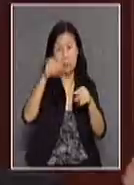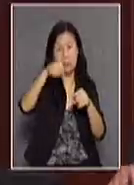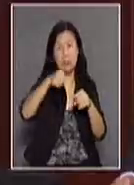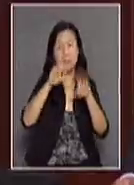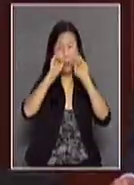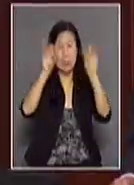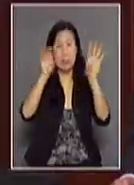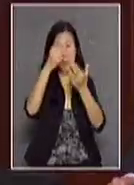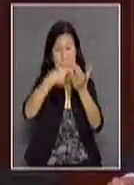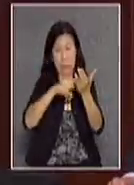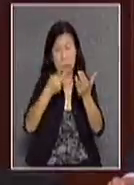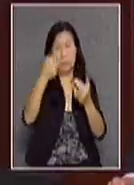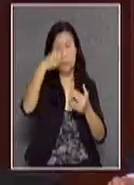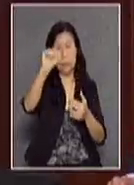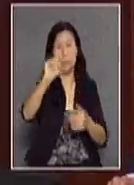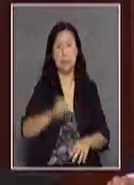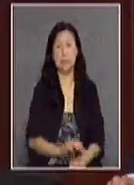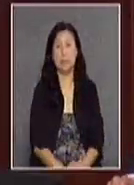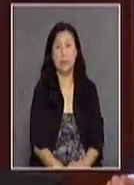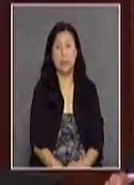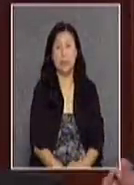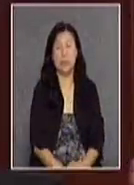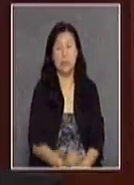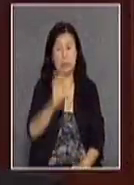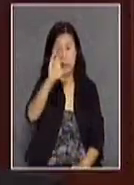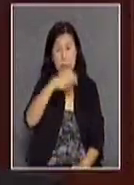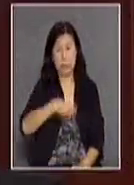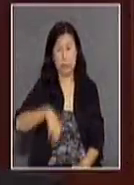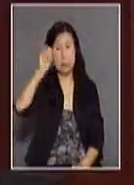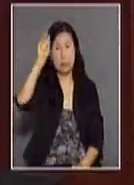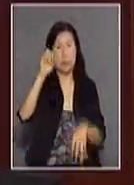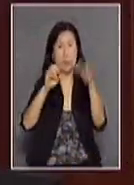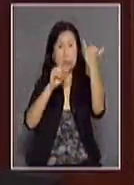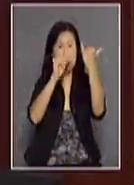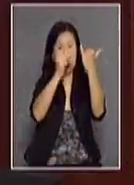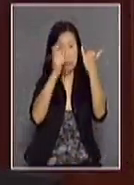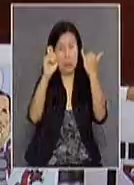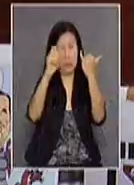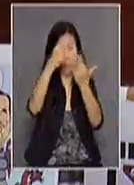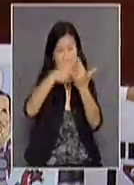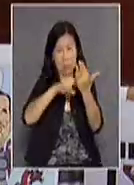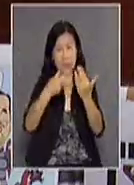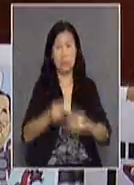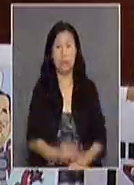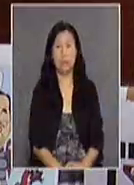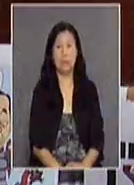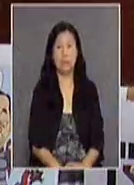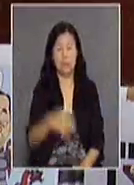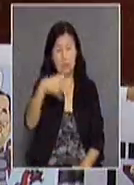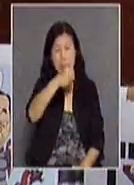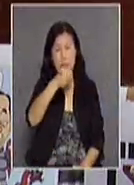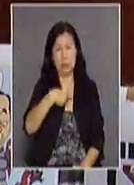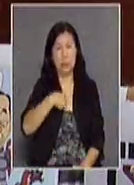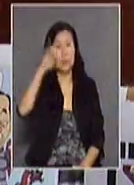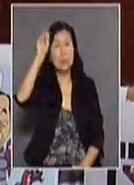布修正案被否決。陳志全議員，請你動議第679項修正案。 主席，我